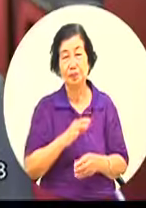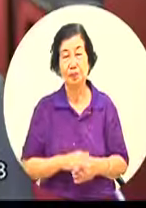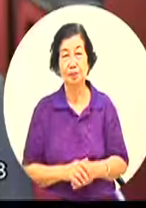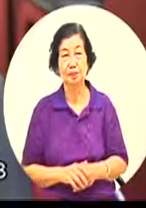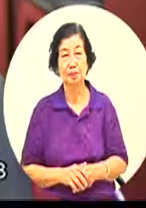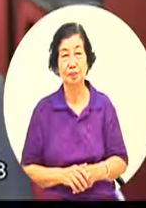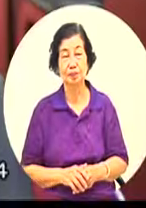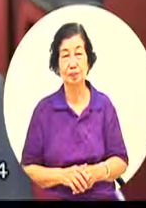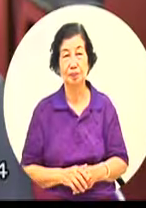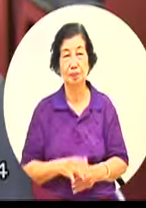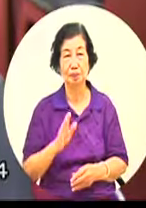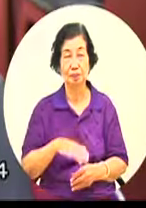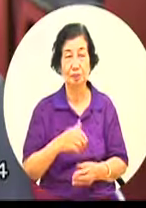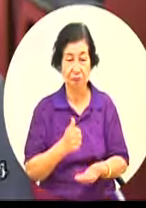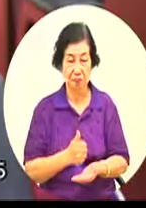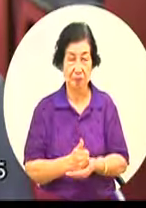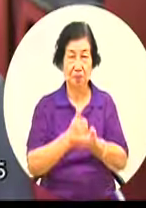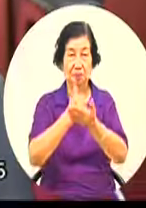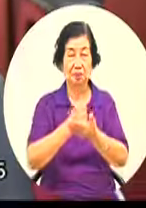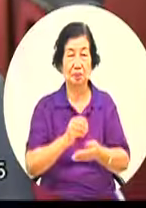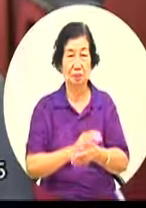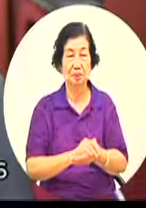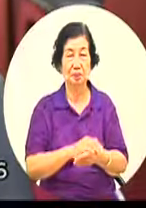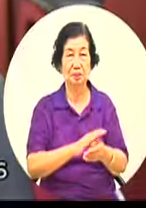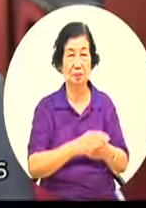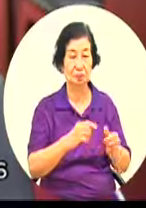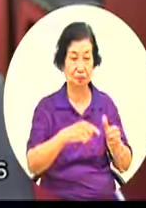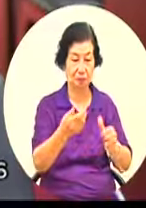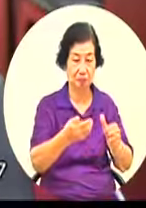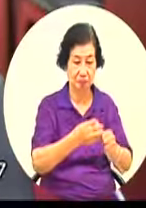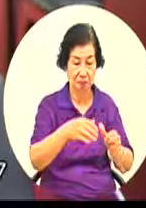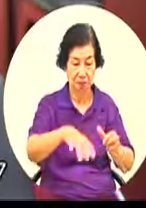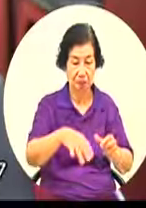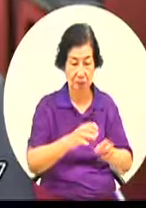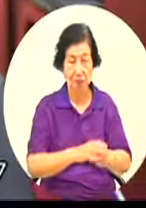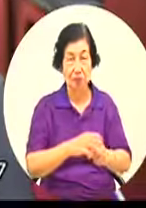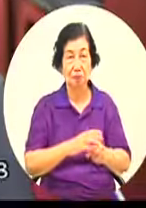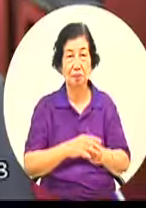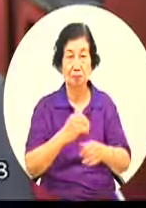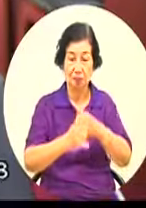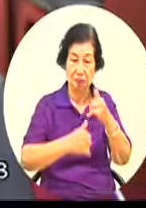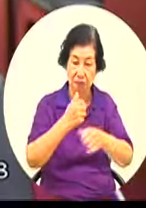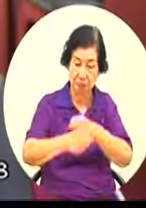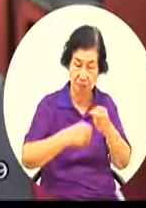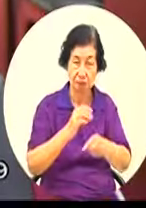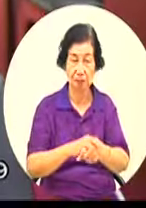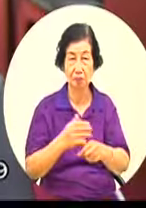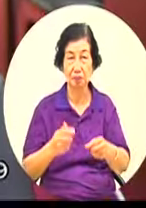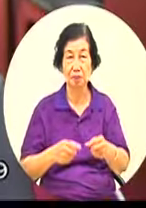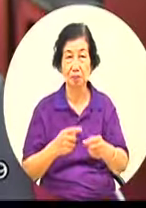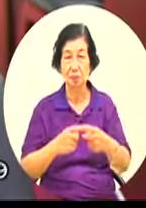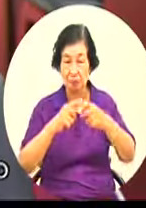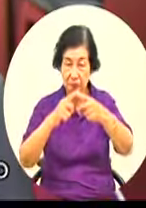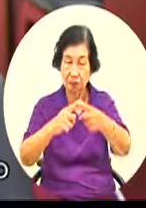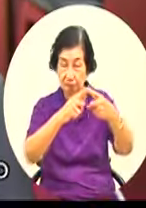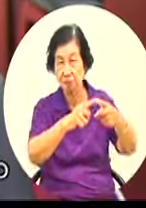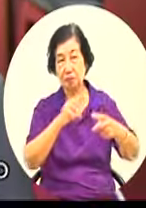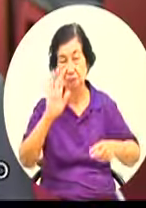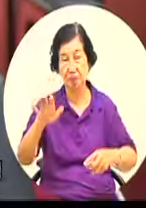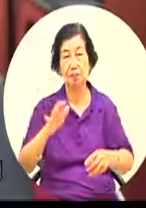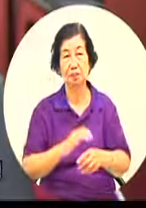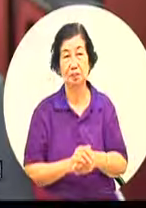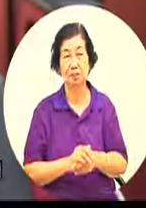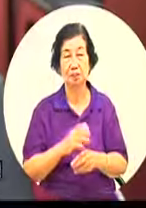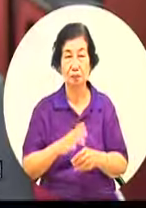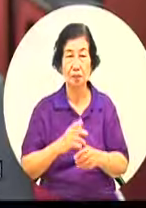除了佩服范局长，任何大小活动拢出现以外，但就是你啊，不管什么运动，不管什